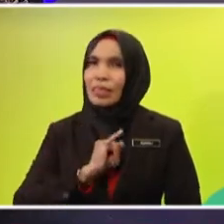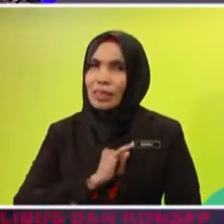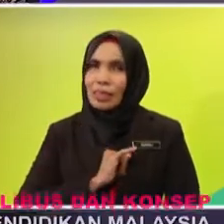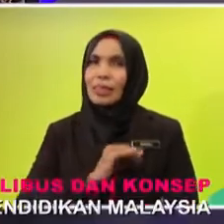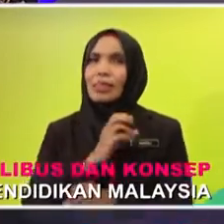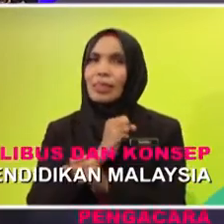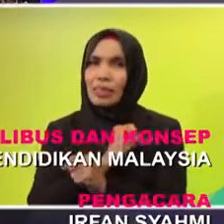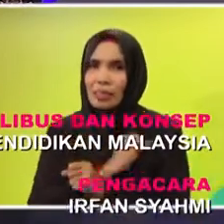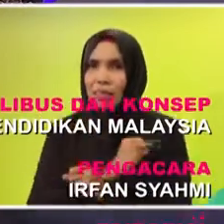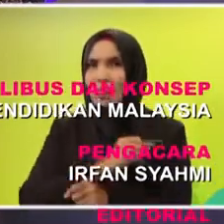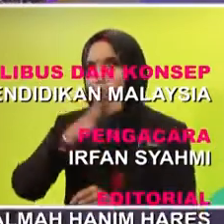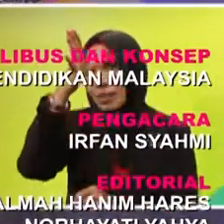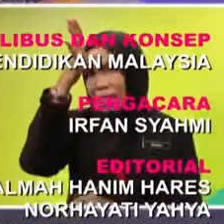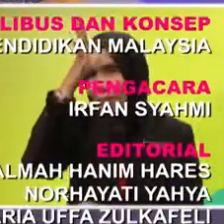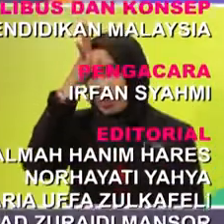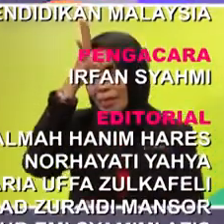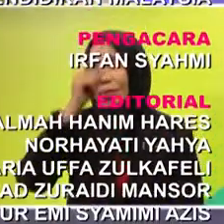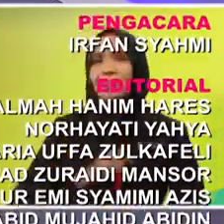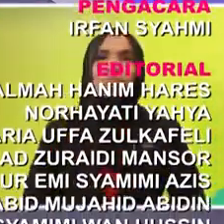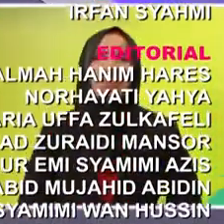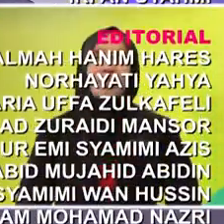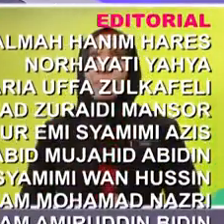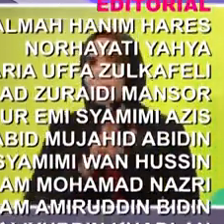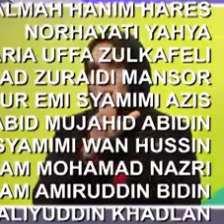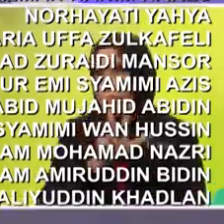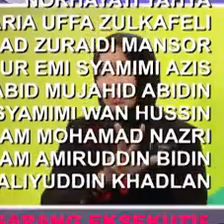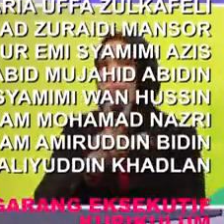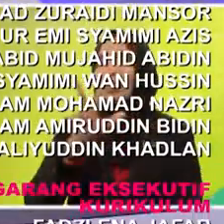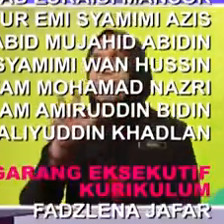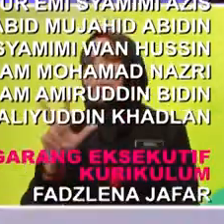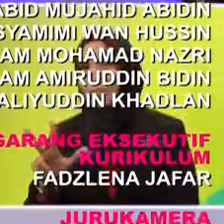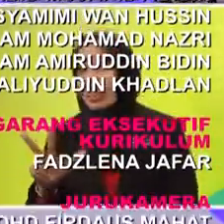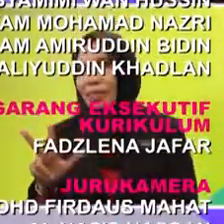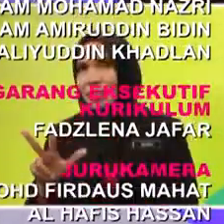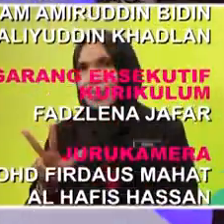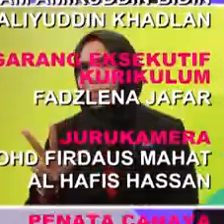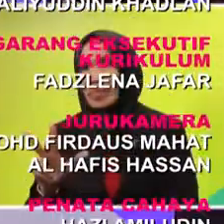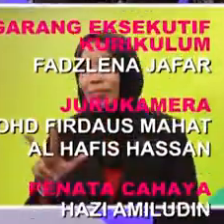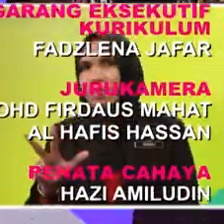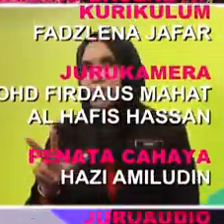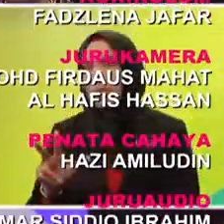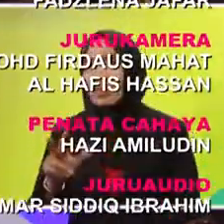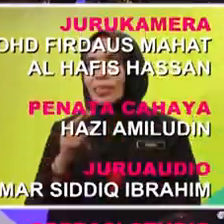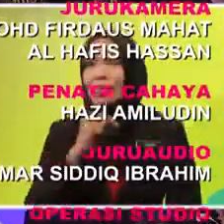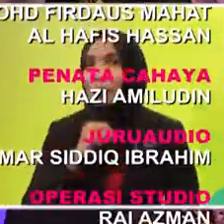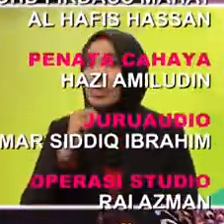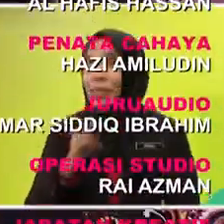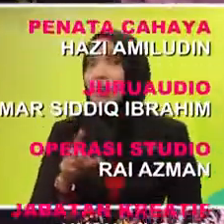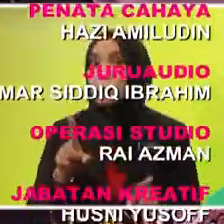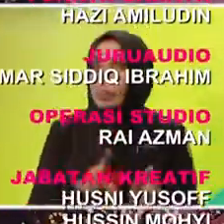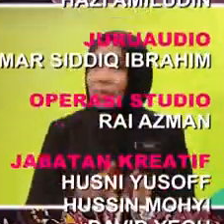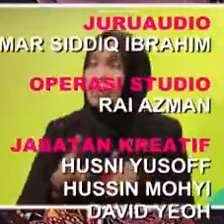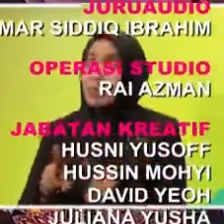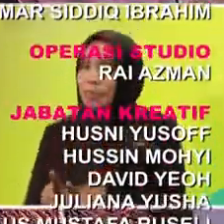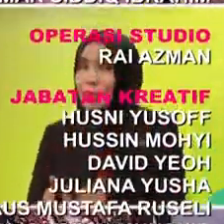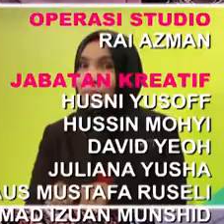Saya sayang Ayah tidak cidak nyanyi sama-sama